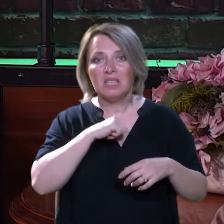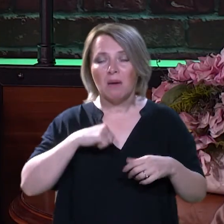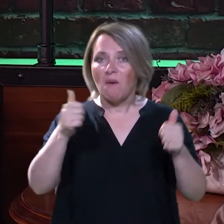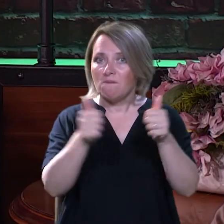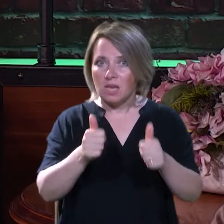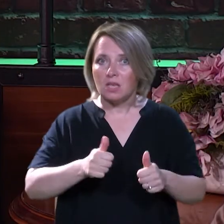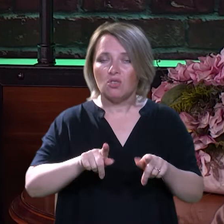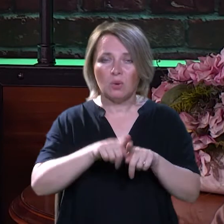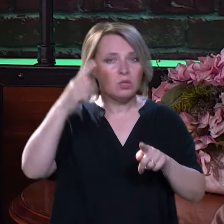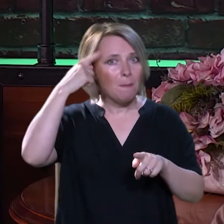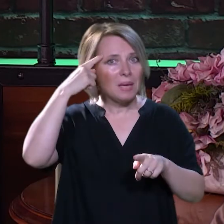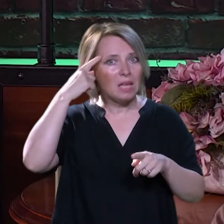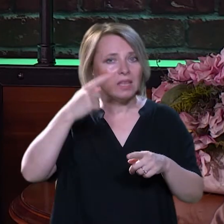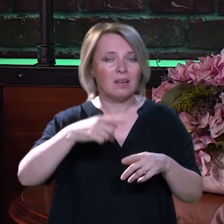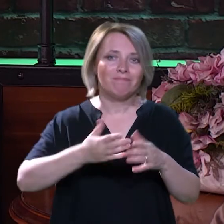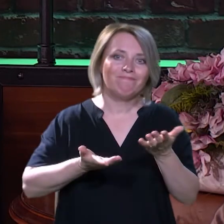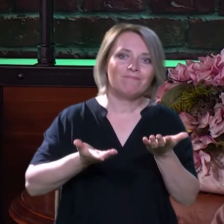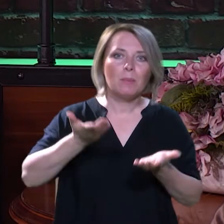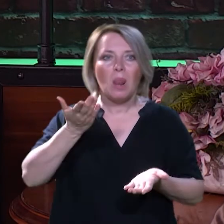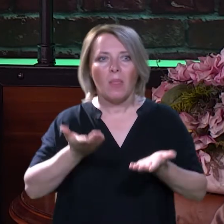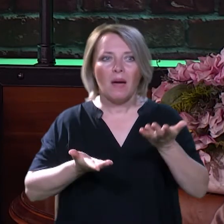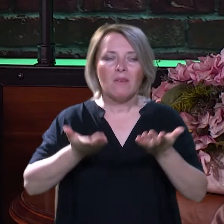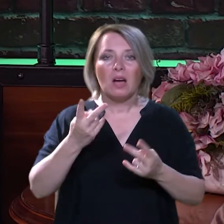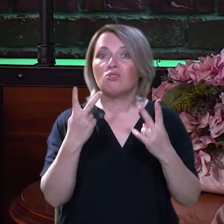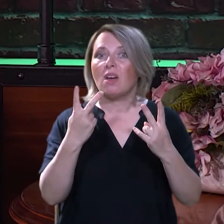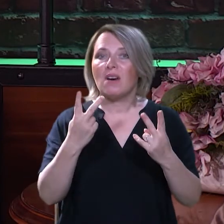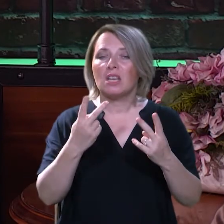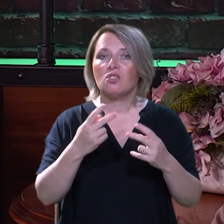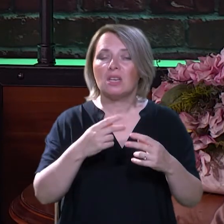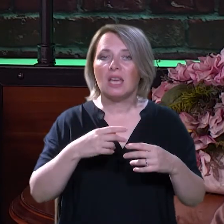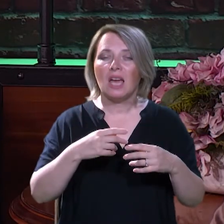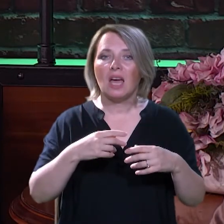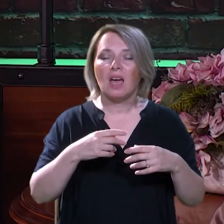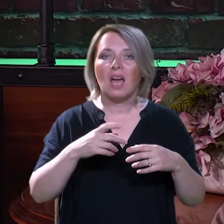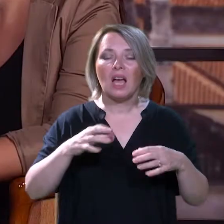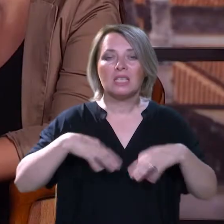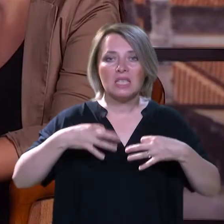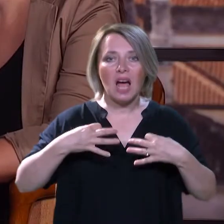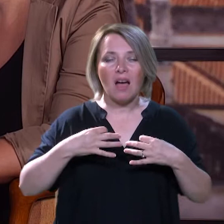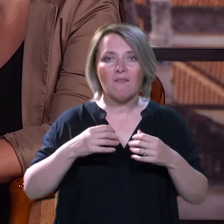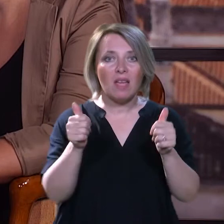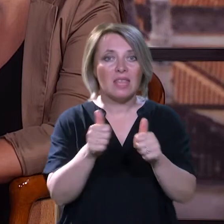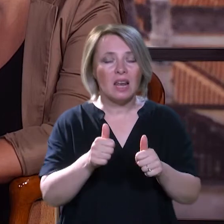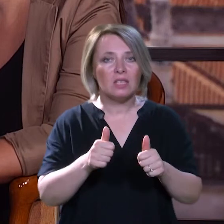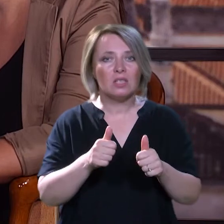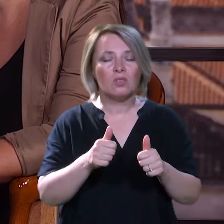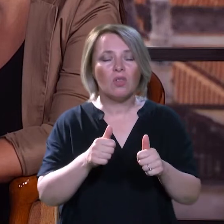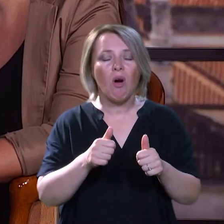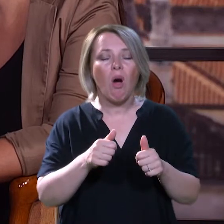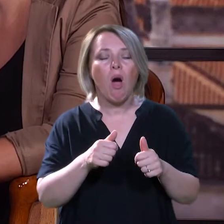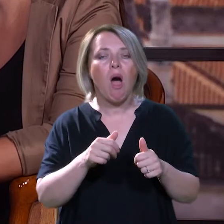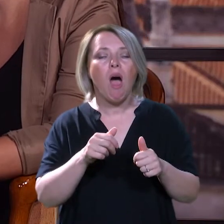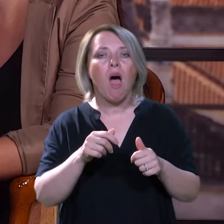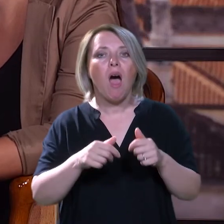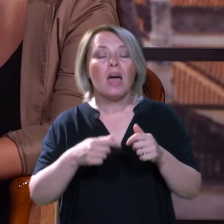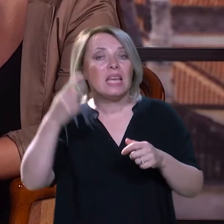mentalnog, tako da je to bilo baš na vagi što je u tom trenutku važnije. Rekli ste da djeca